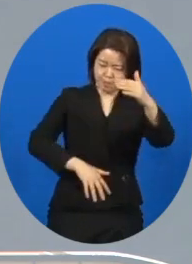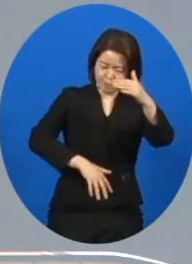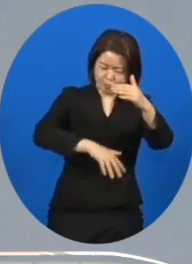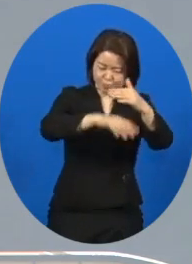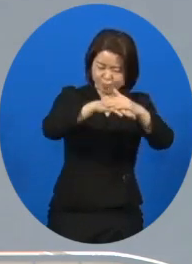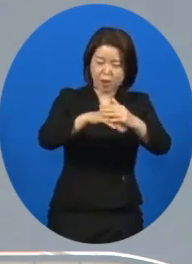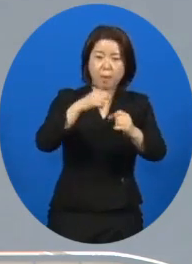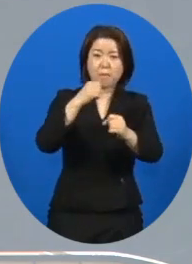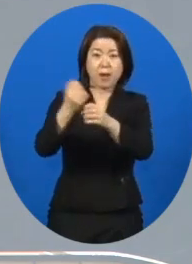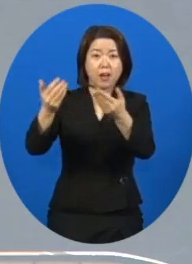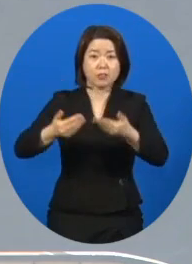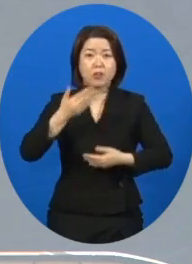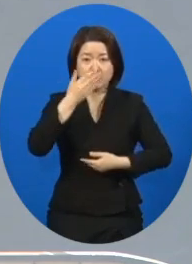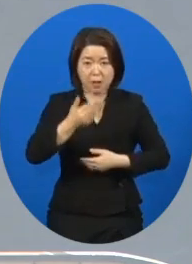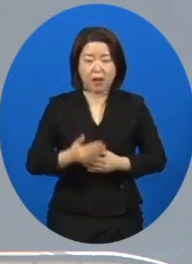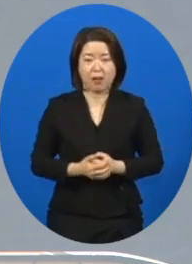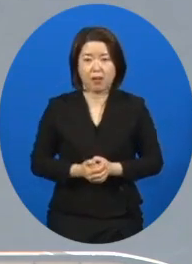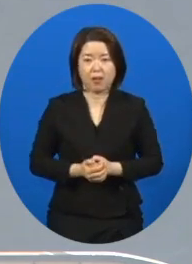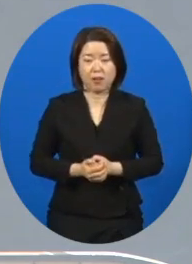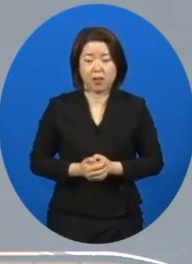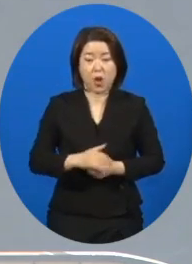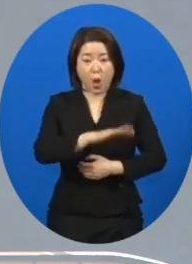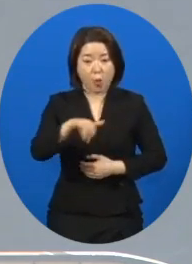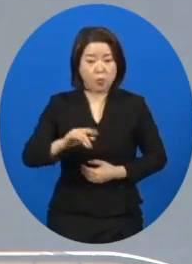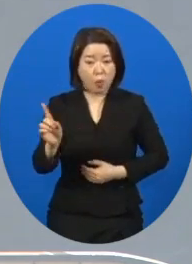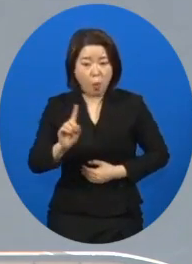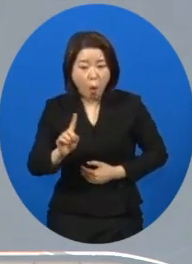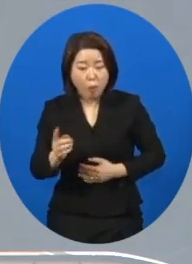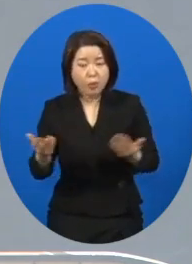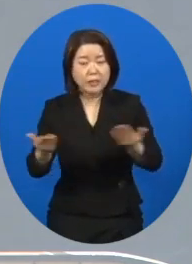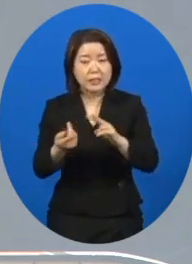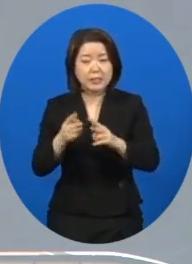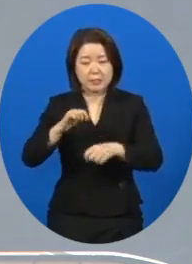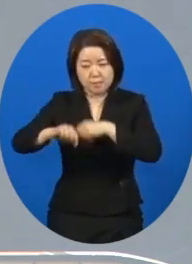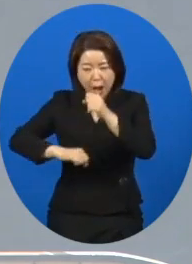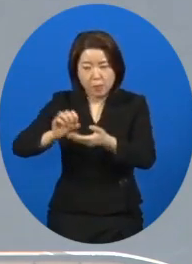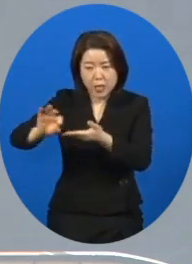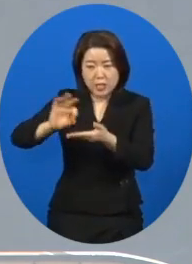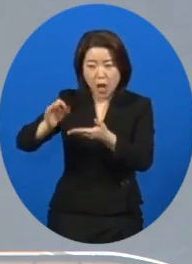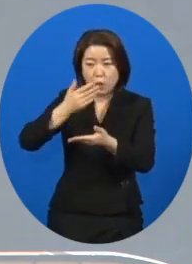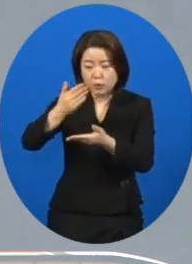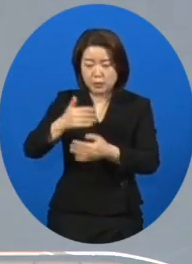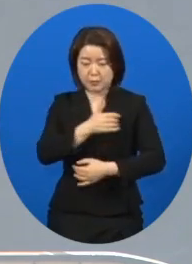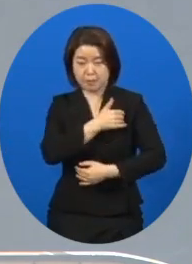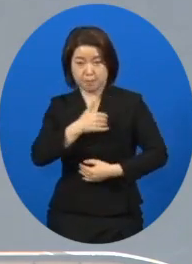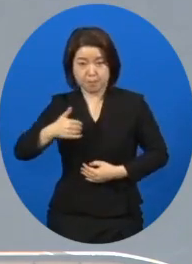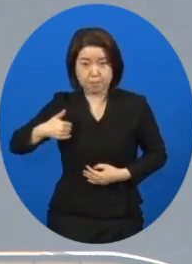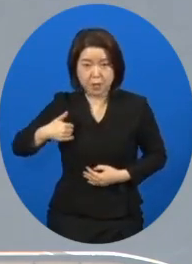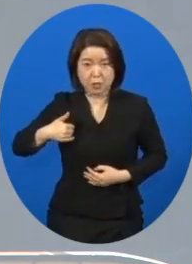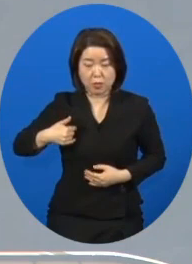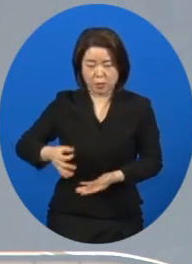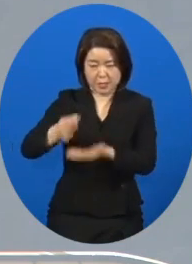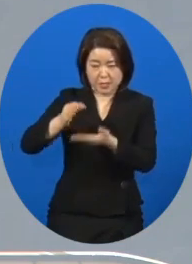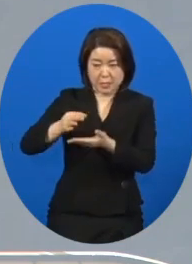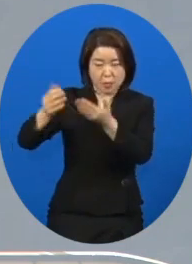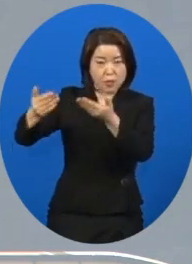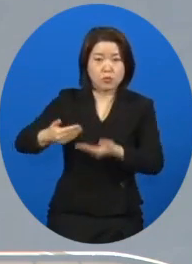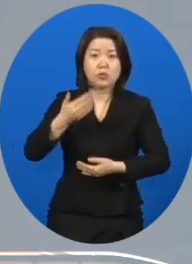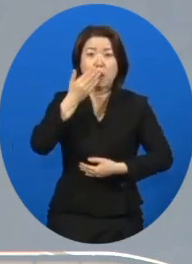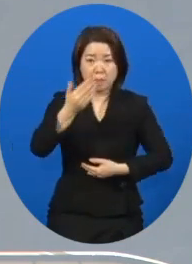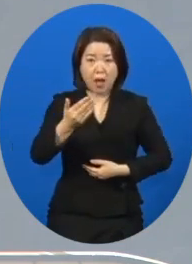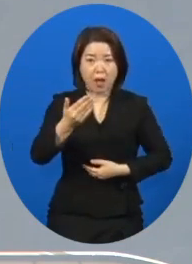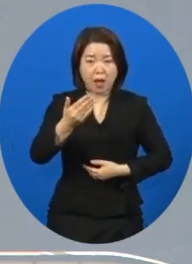있대요. 우리가 어떤 일이든지 마음껏 쓸 수 있는 넉넉한 재물을 주실 수